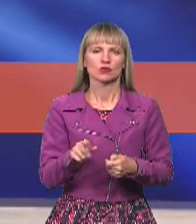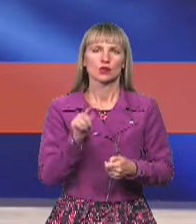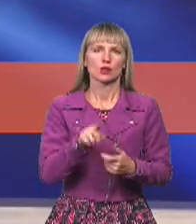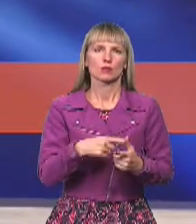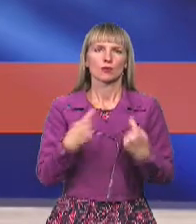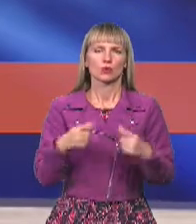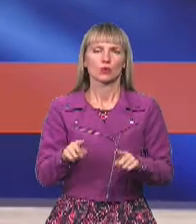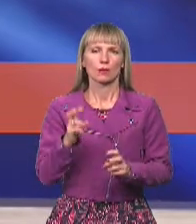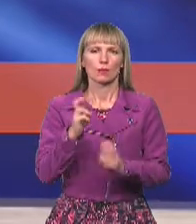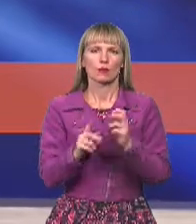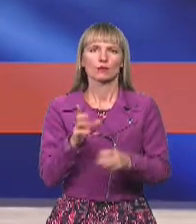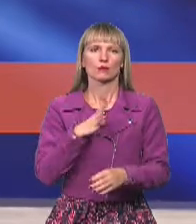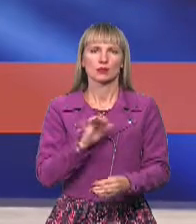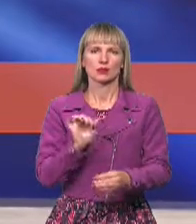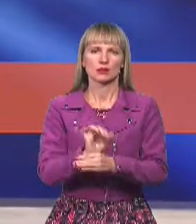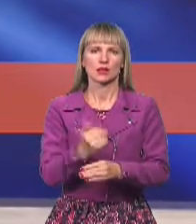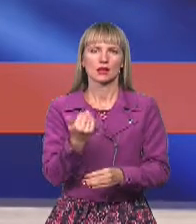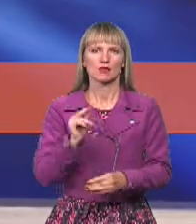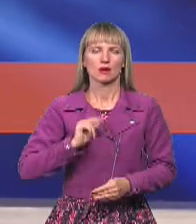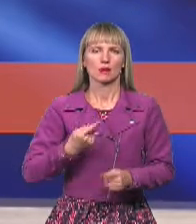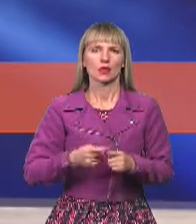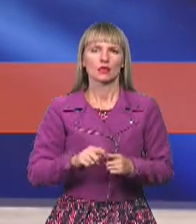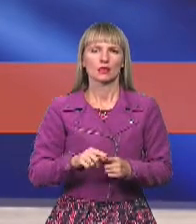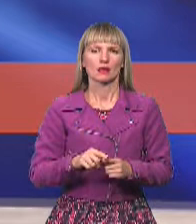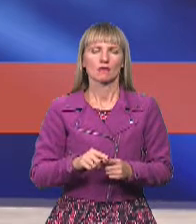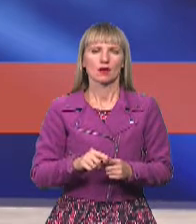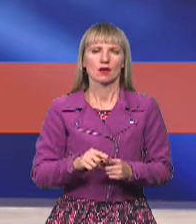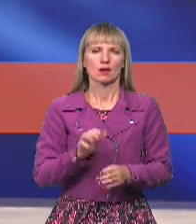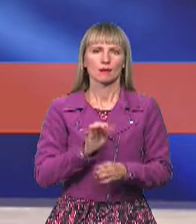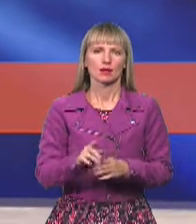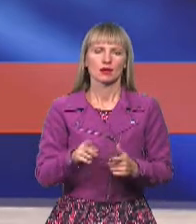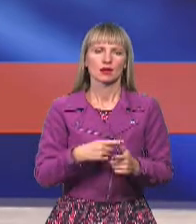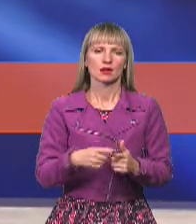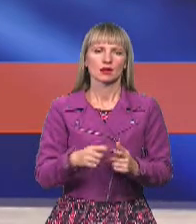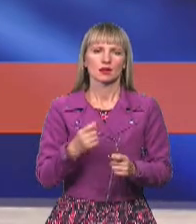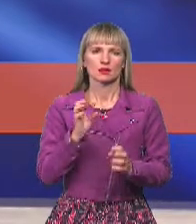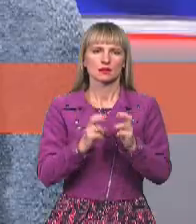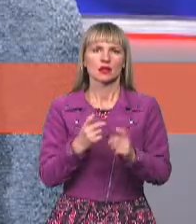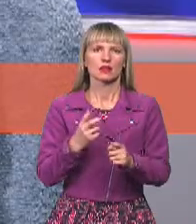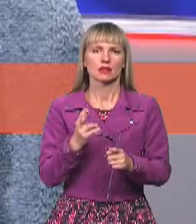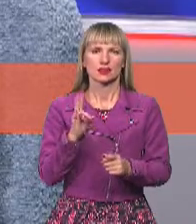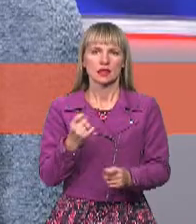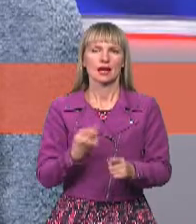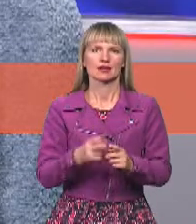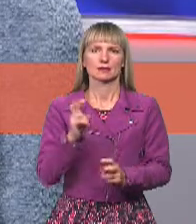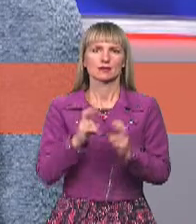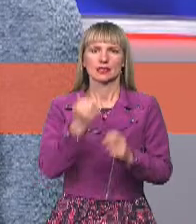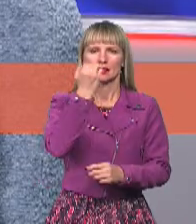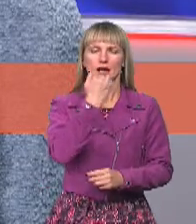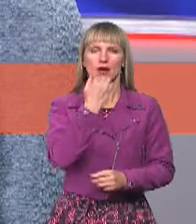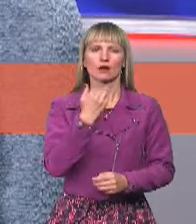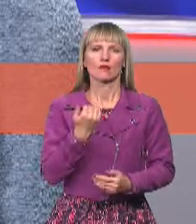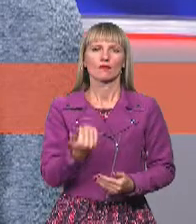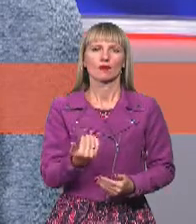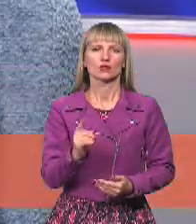объекте, и почему была приостановлена деятельность этого объекта или пищевого продукта на этом объекте. Дякую, пане Олексію, що